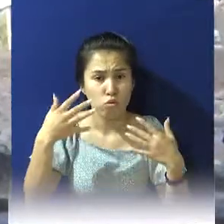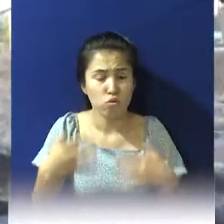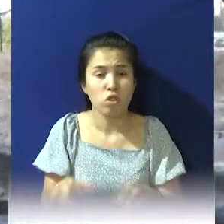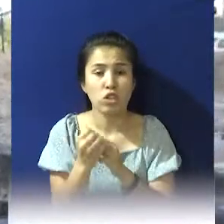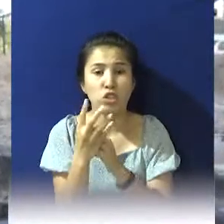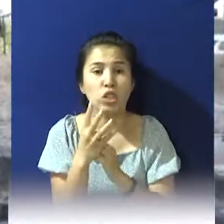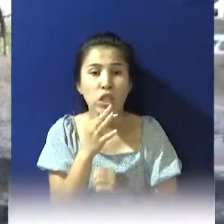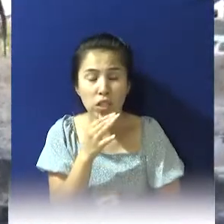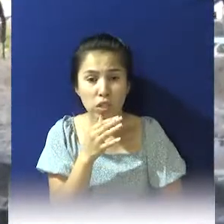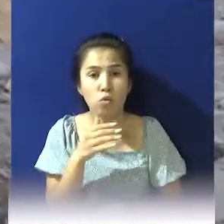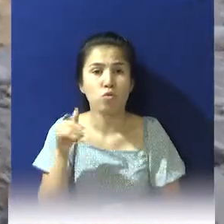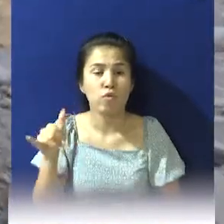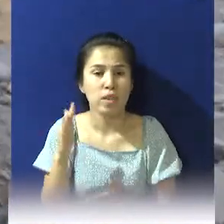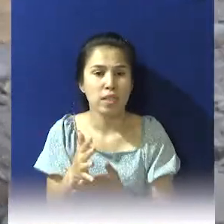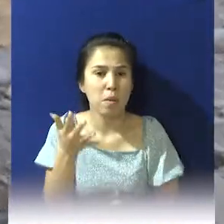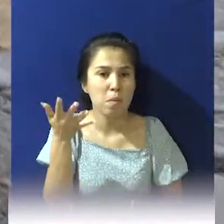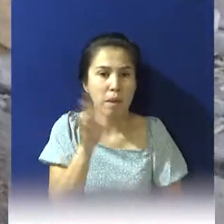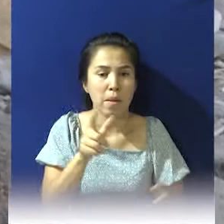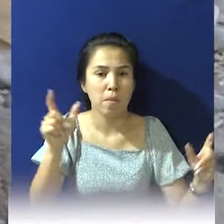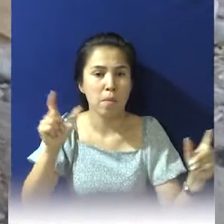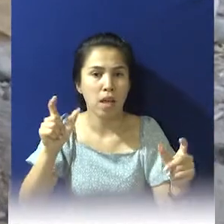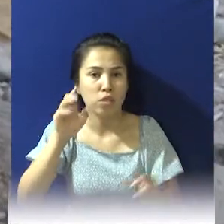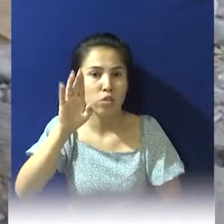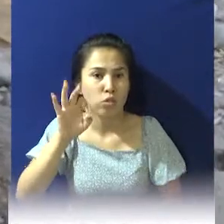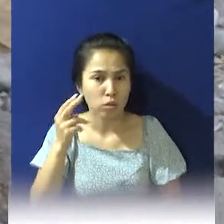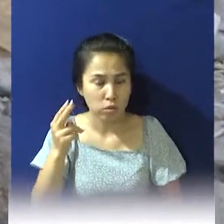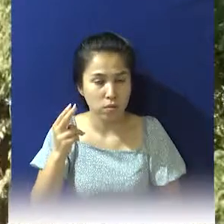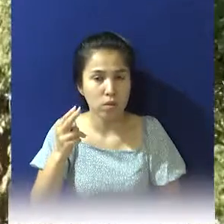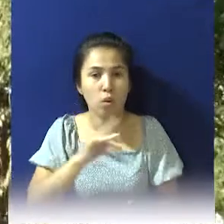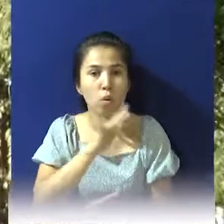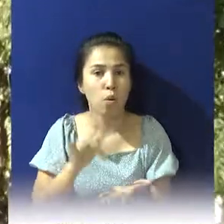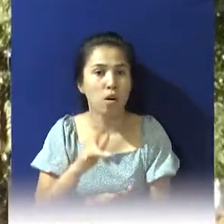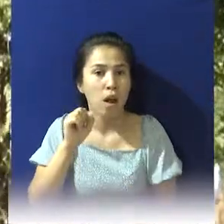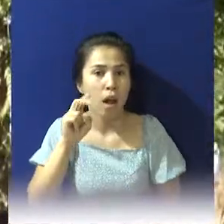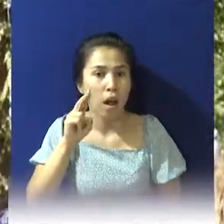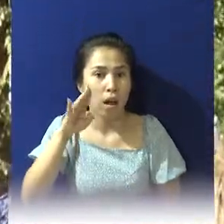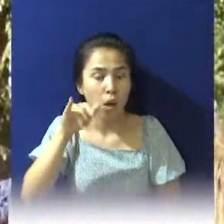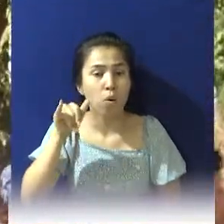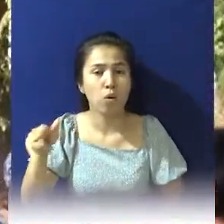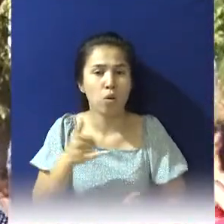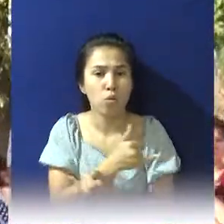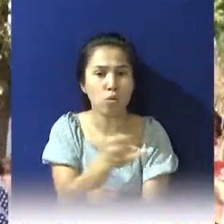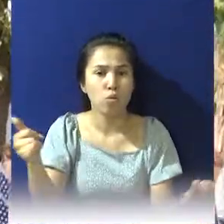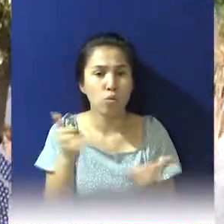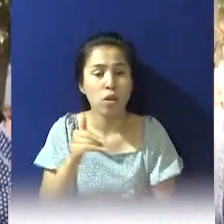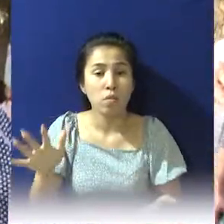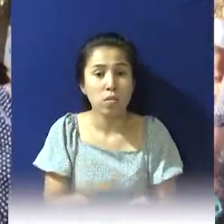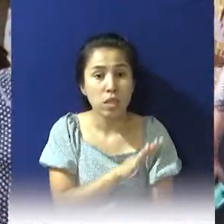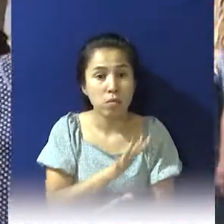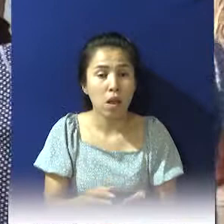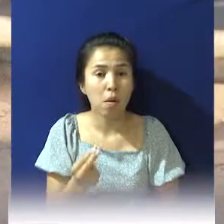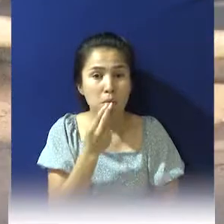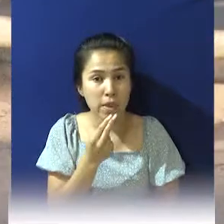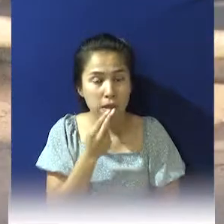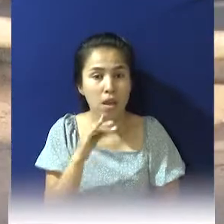их отсутствие. Везде торчат какие-то провода, столбы, щиты. Приходили как-то электромонтеры, так сами чуть под ток не попали, рассказывают